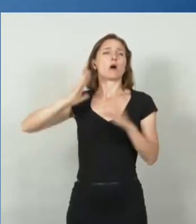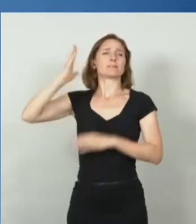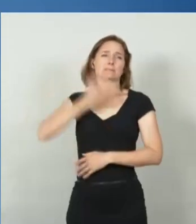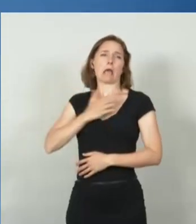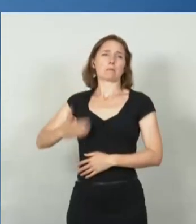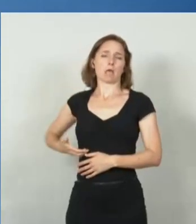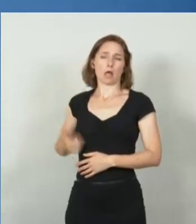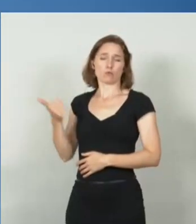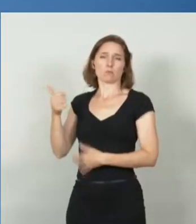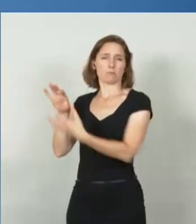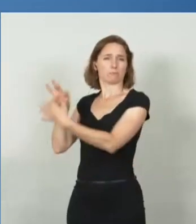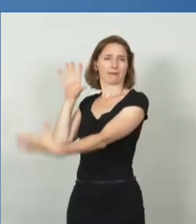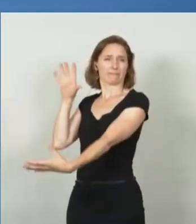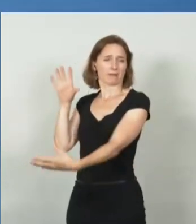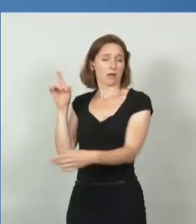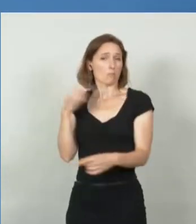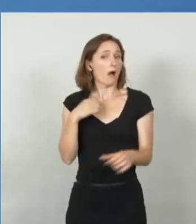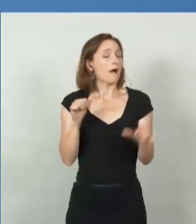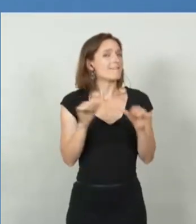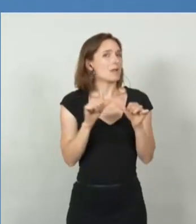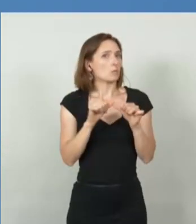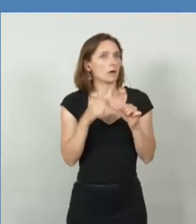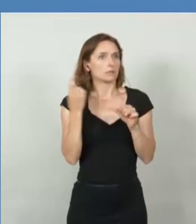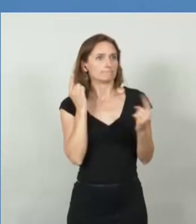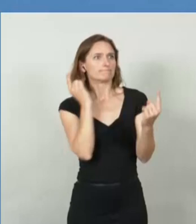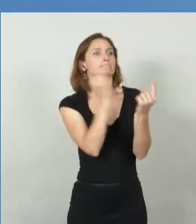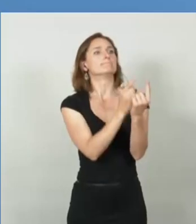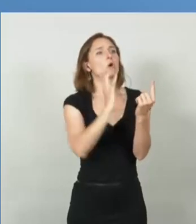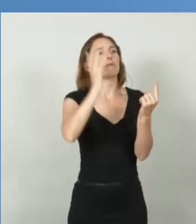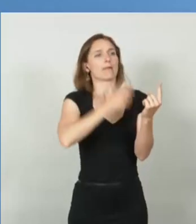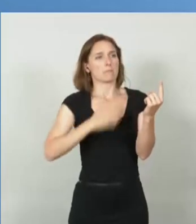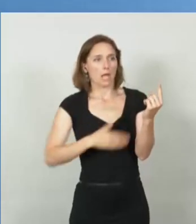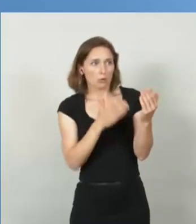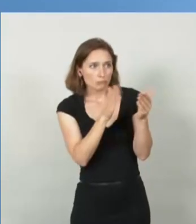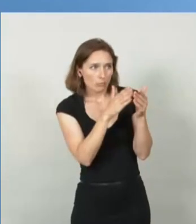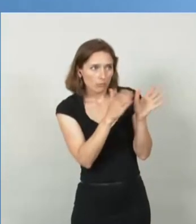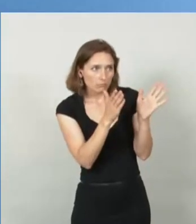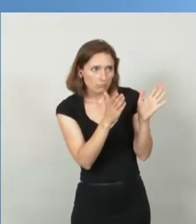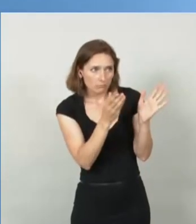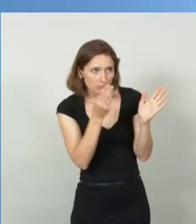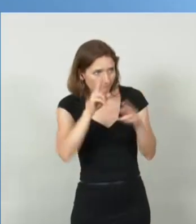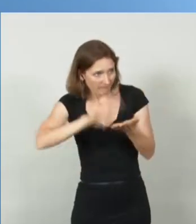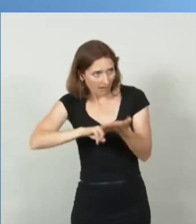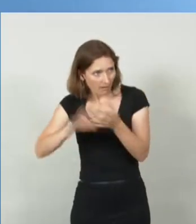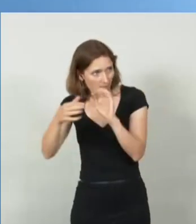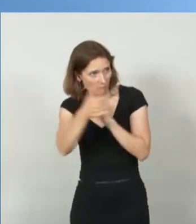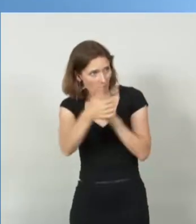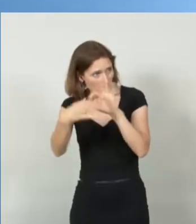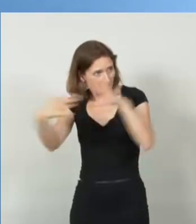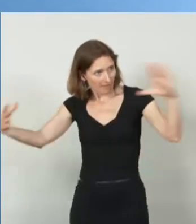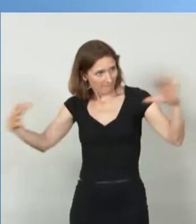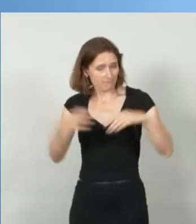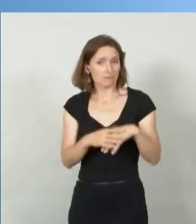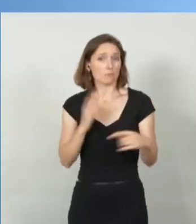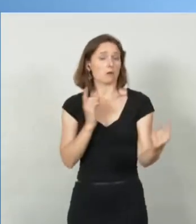vous avez déclaré ça dans la presse j'ai tout de suite consulté votre prédécesseur et qui m'a dit qu'encore à Noël 2013 il était à l'époque avec l'âme GVF que vous avez certainement connu